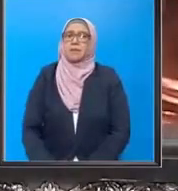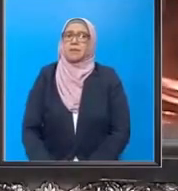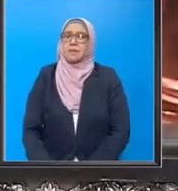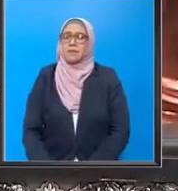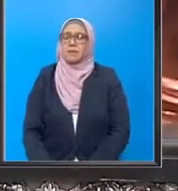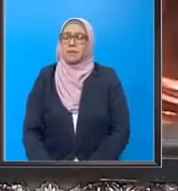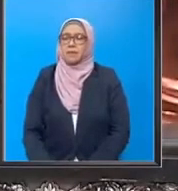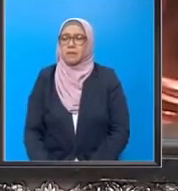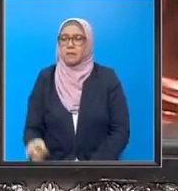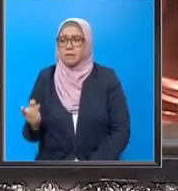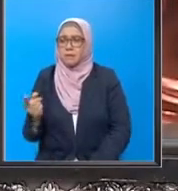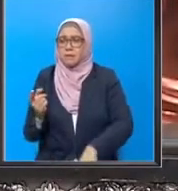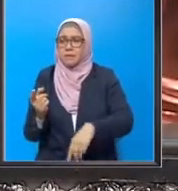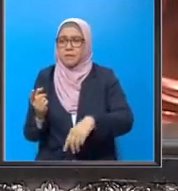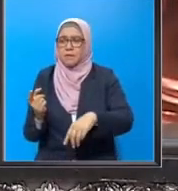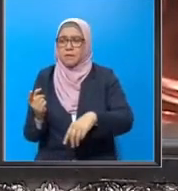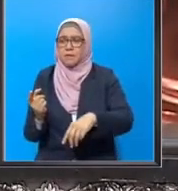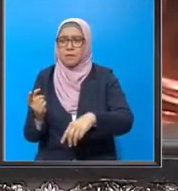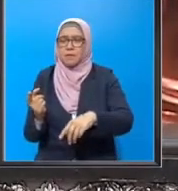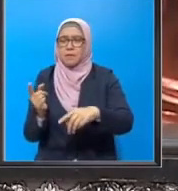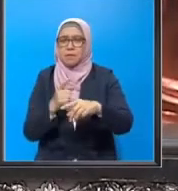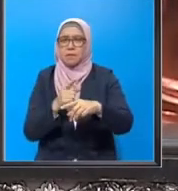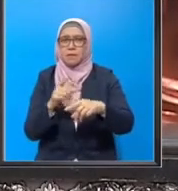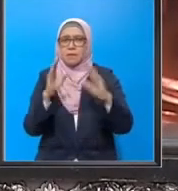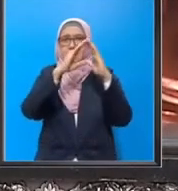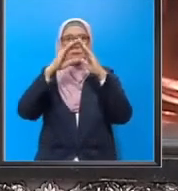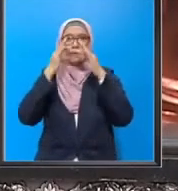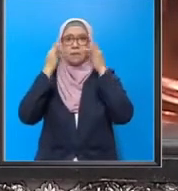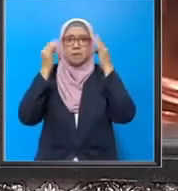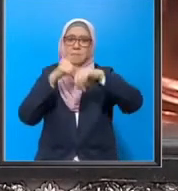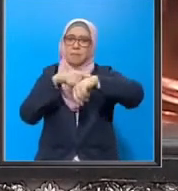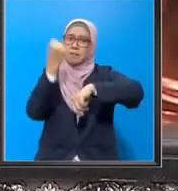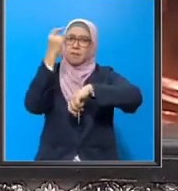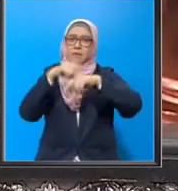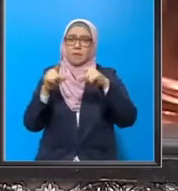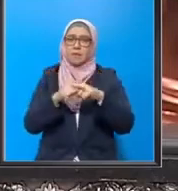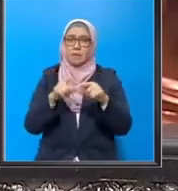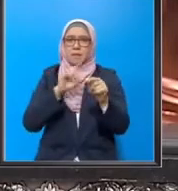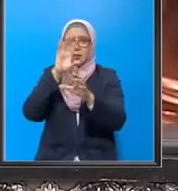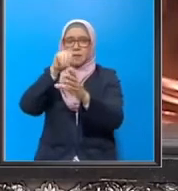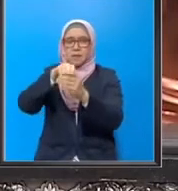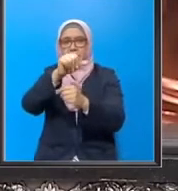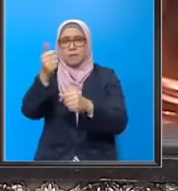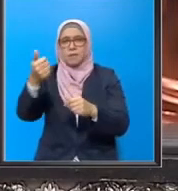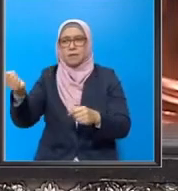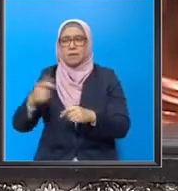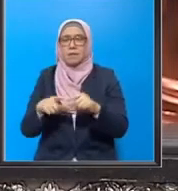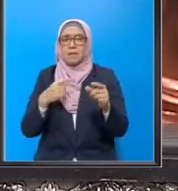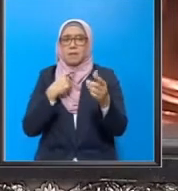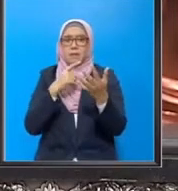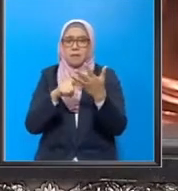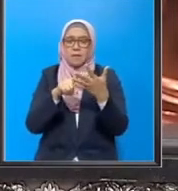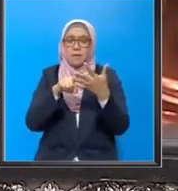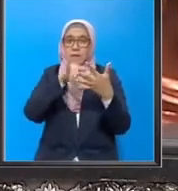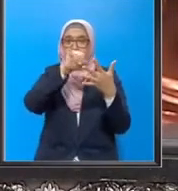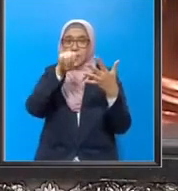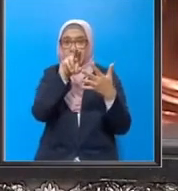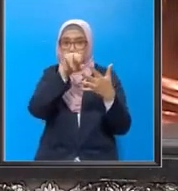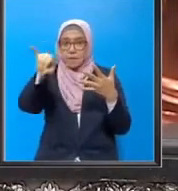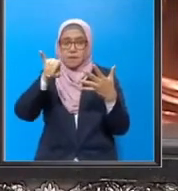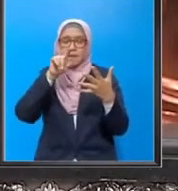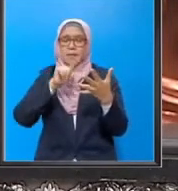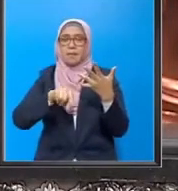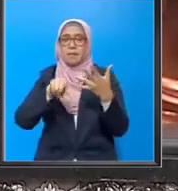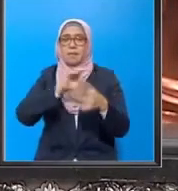depannya kucing tak sempat masuk celananya lain gangsai jemput yang Rohmat jerai hukum dan diikuti yang bromad Bukit